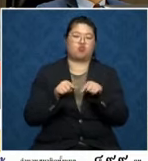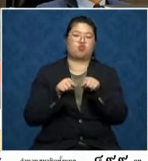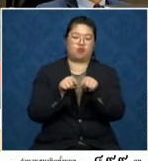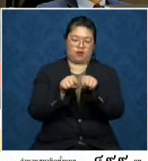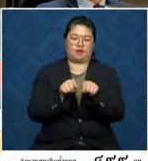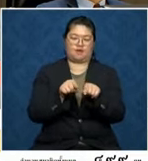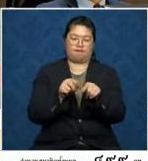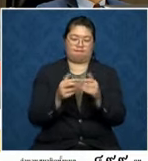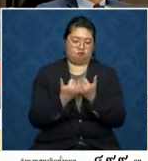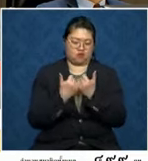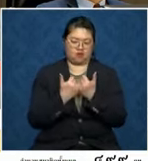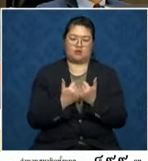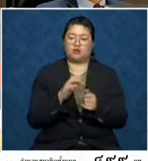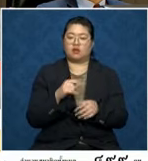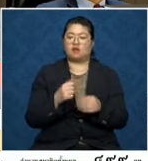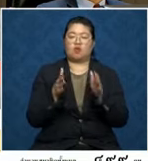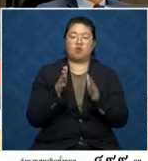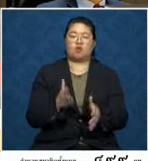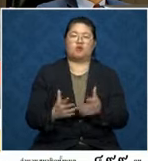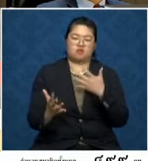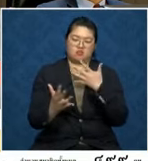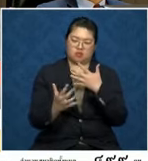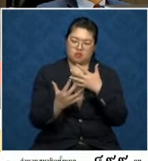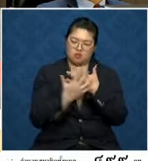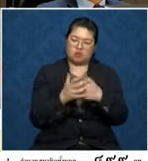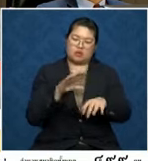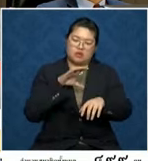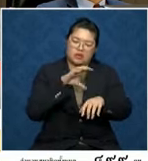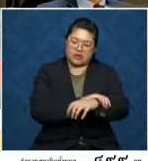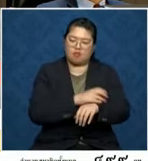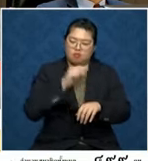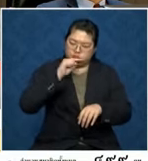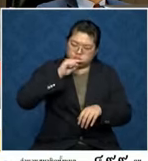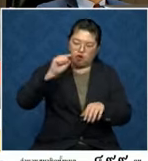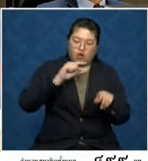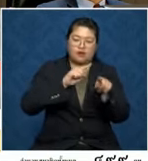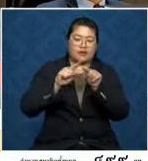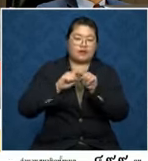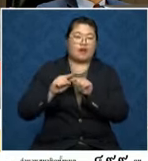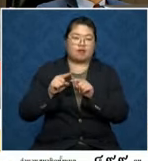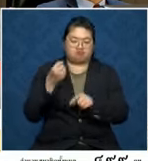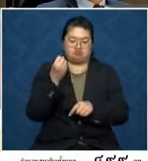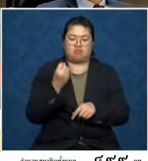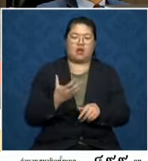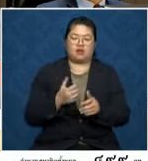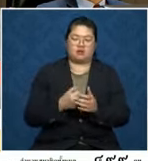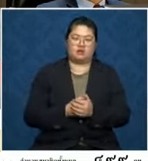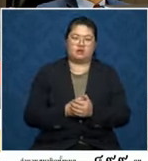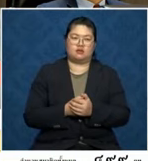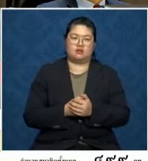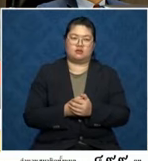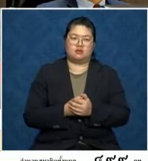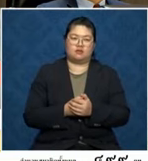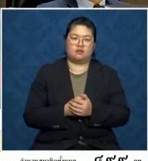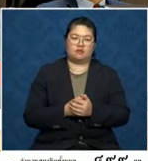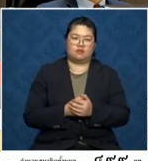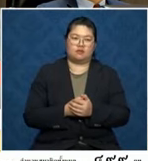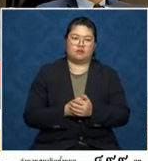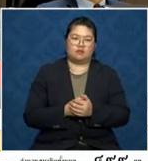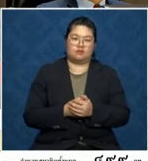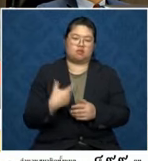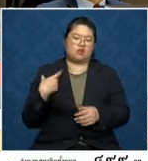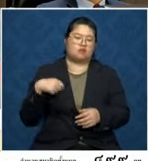ครับเราจะมีผู้ต้องหาหรือมีการฟ้องร้องกันทางอาญาถ้าพูดภาษาชาวบ้านก็เรียกว่าเป็นคดีที่ไปรกโร